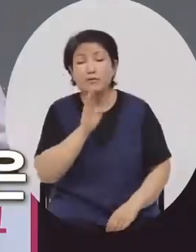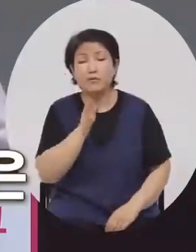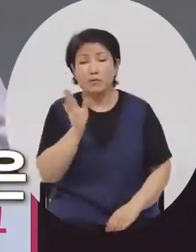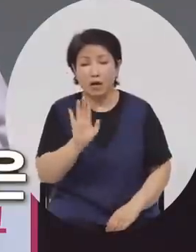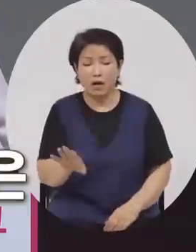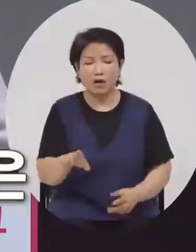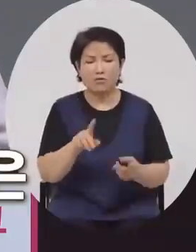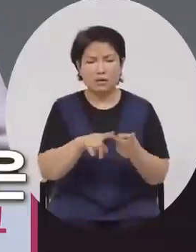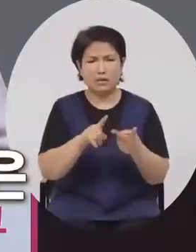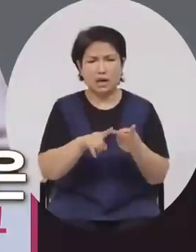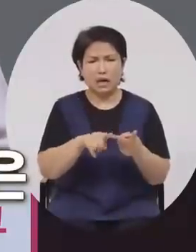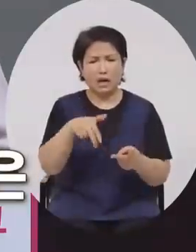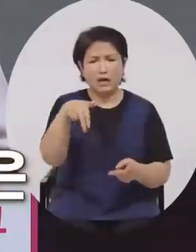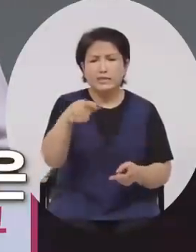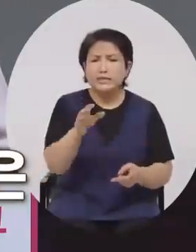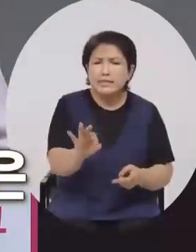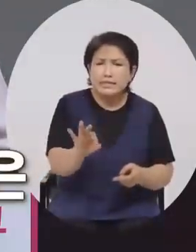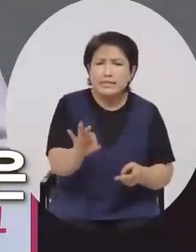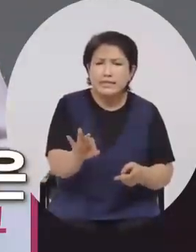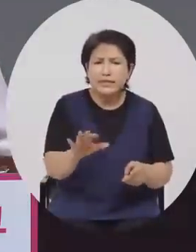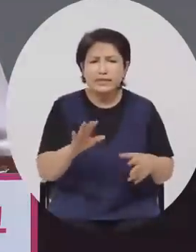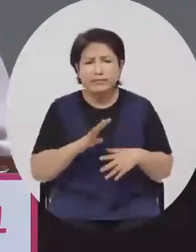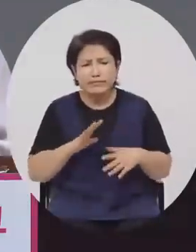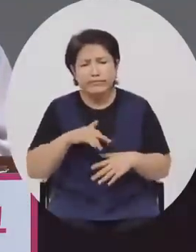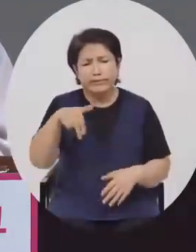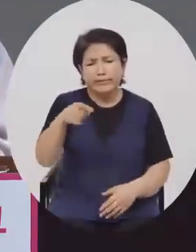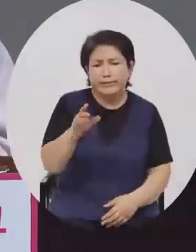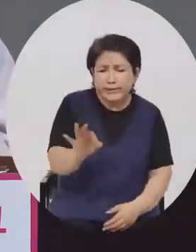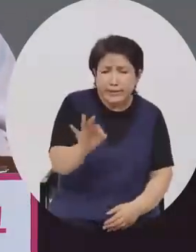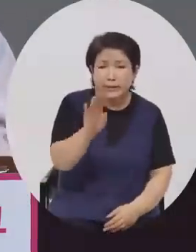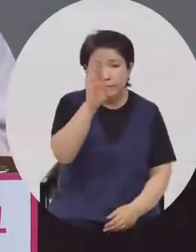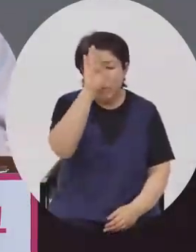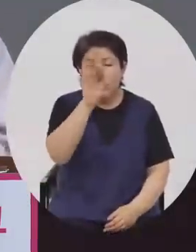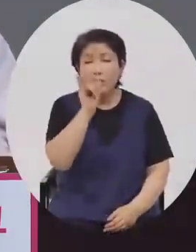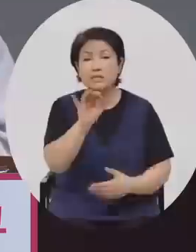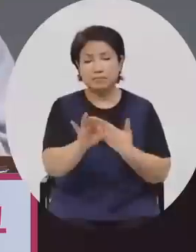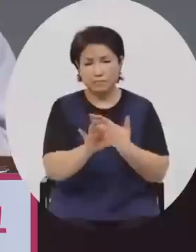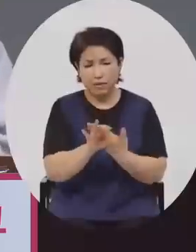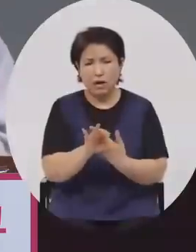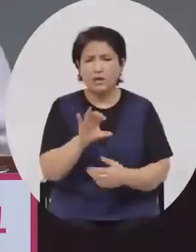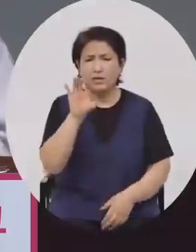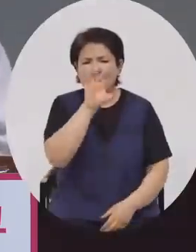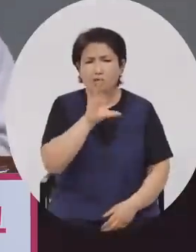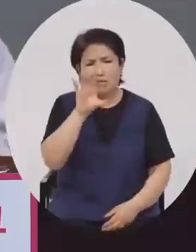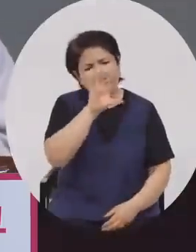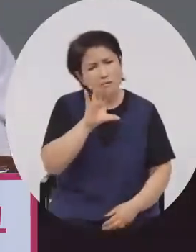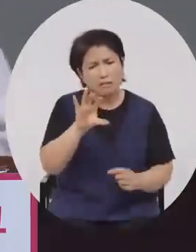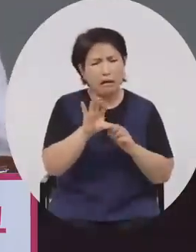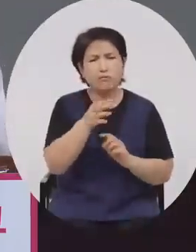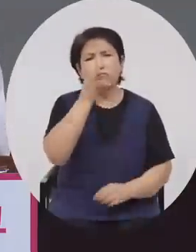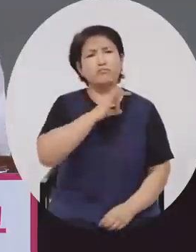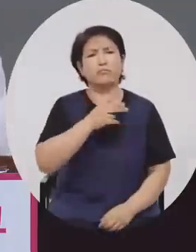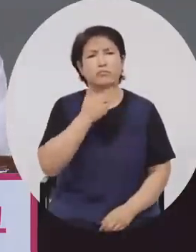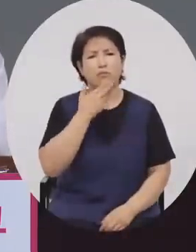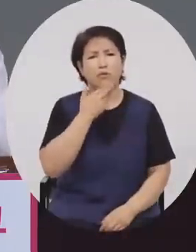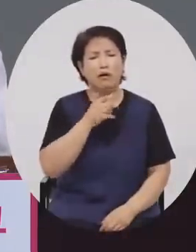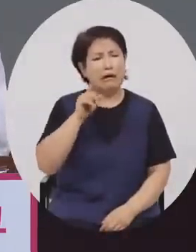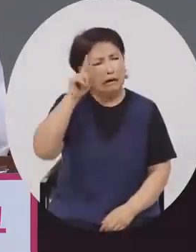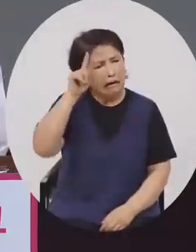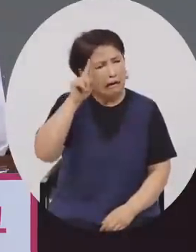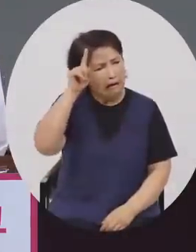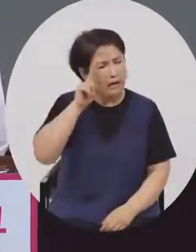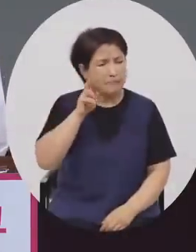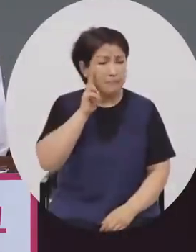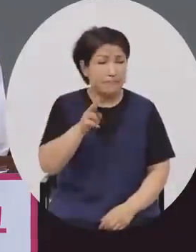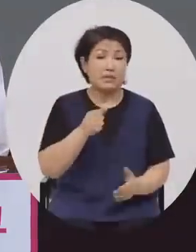대인기피증이 있다든지 무대공포증이 있다는 사람은 그렇게 할 수가 없어. 계속 연습을 할 수가 없다는 거예요. 너무너무